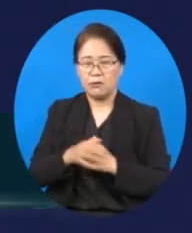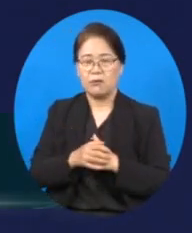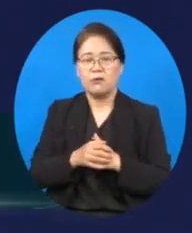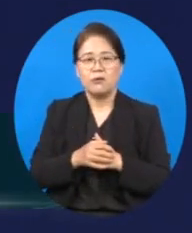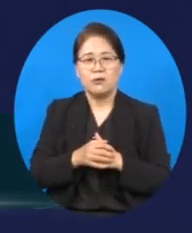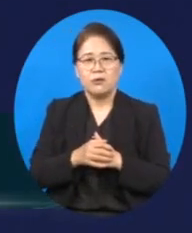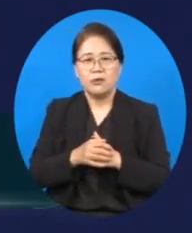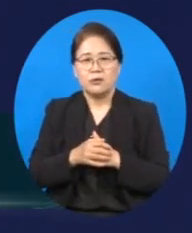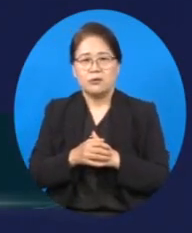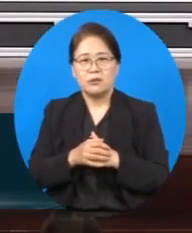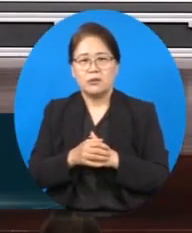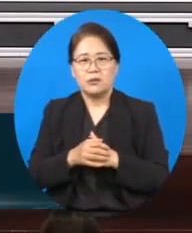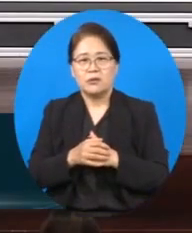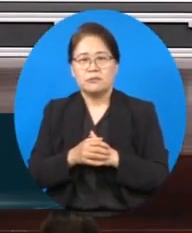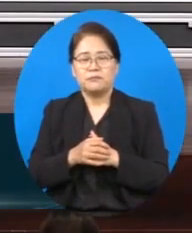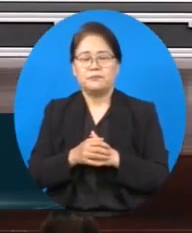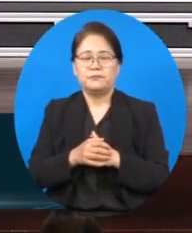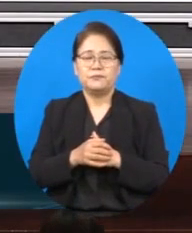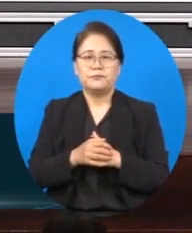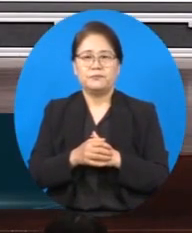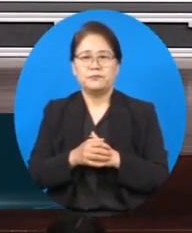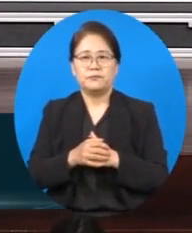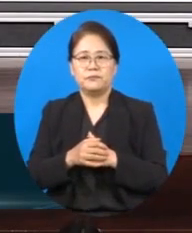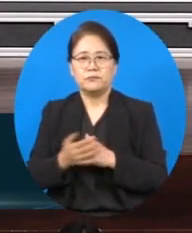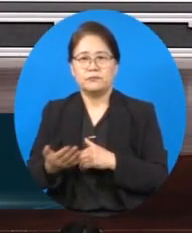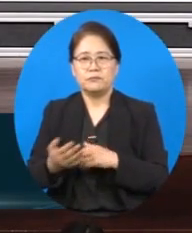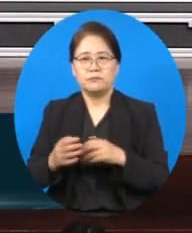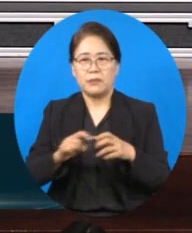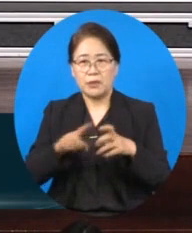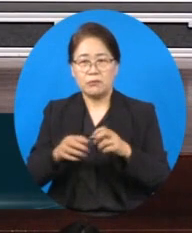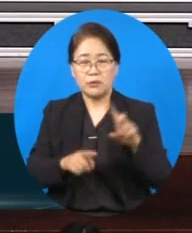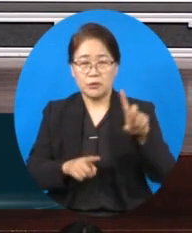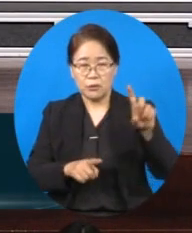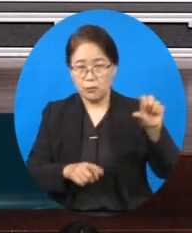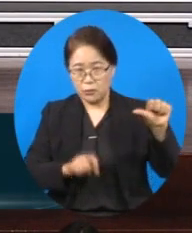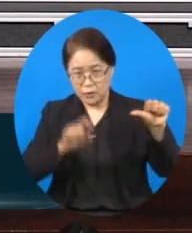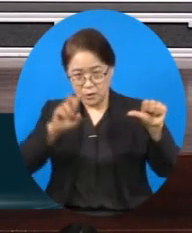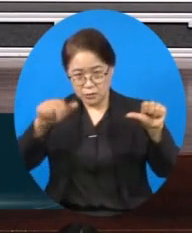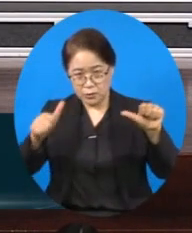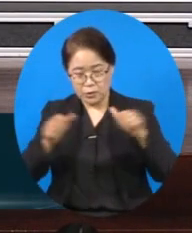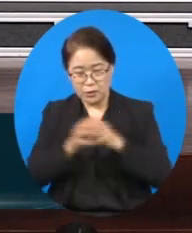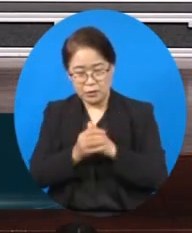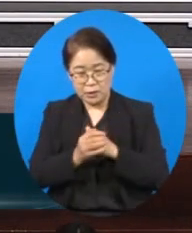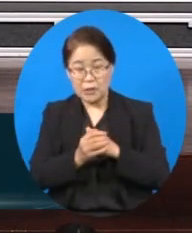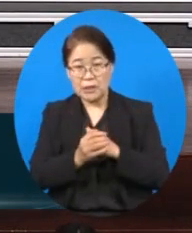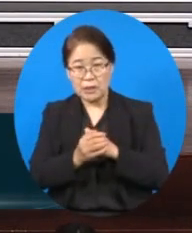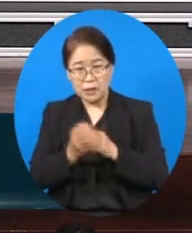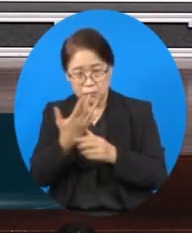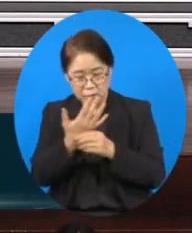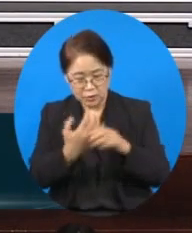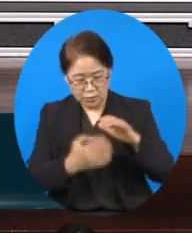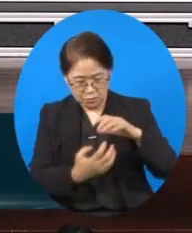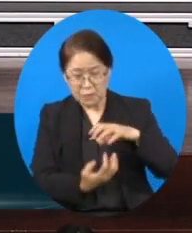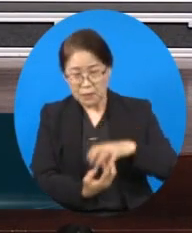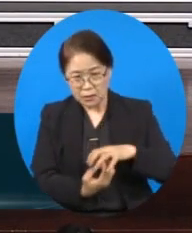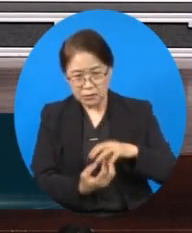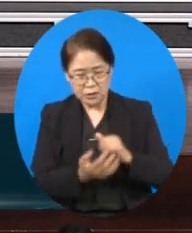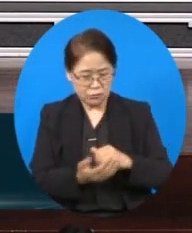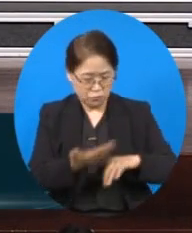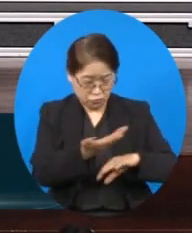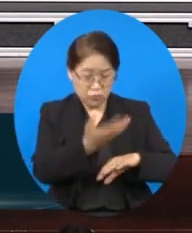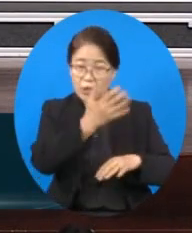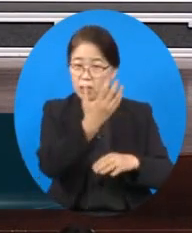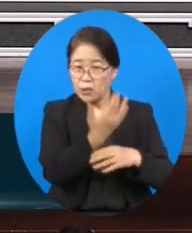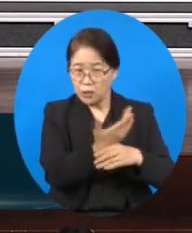자 15절의 말씀을 읽겠습니다 시작 사람이 등불을 켜서 말 아래에 두지 아니하고 등경에 두나니